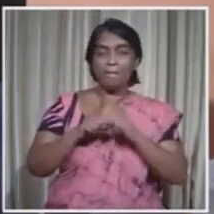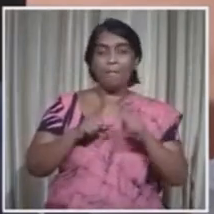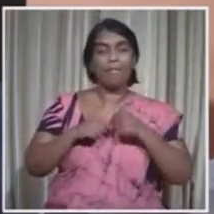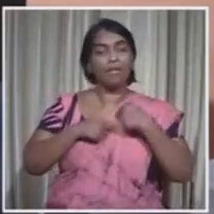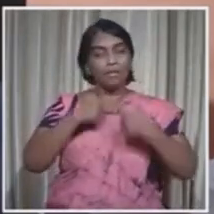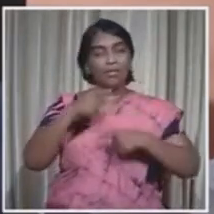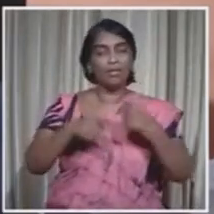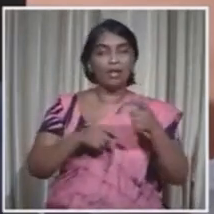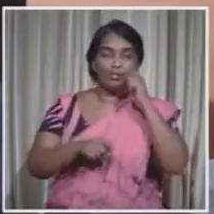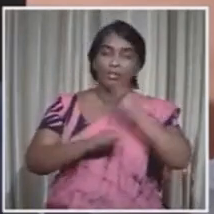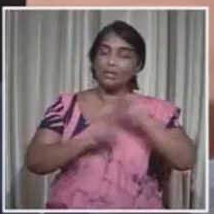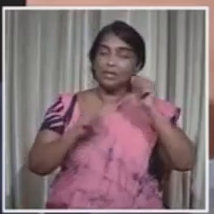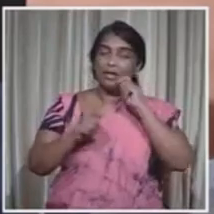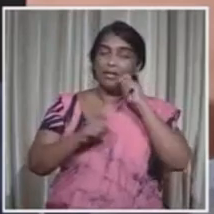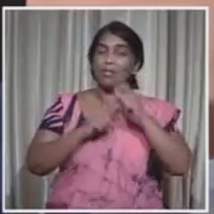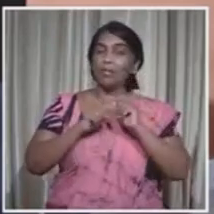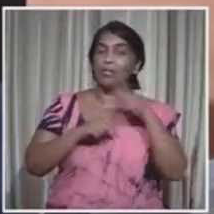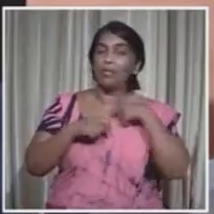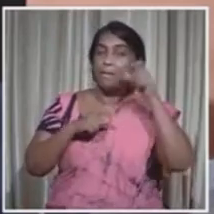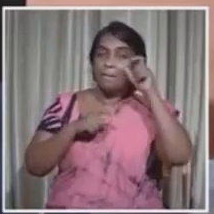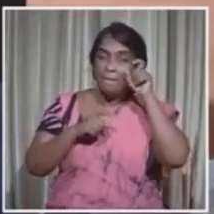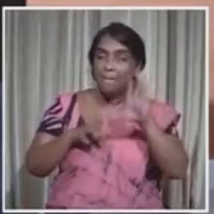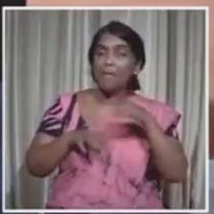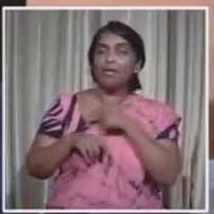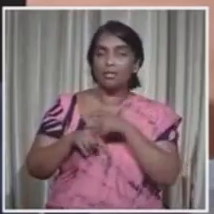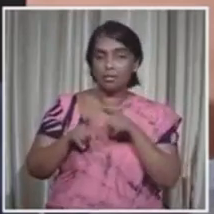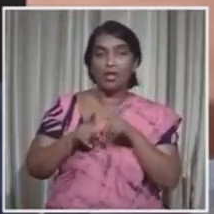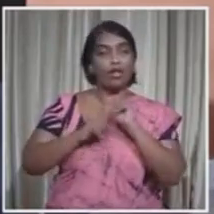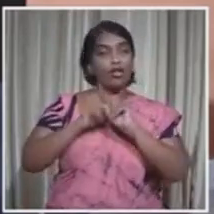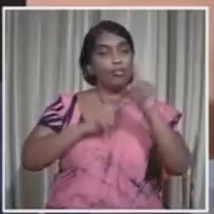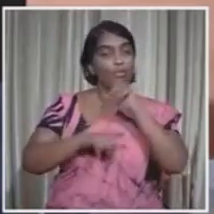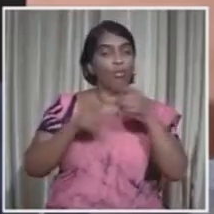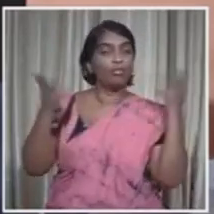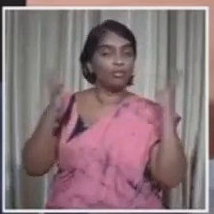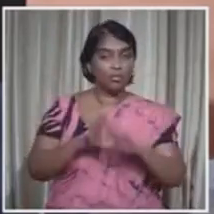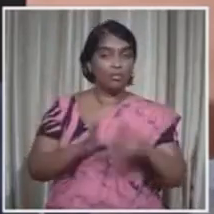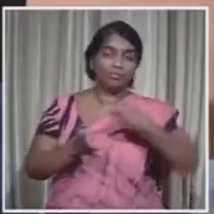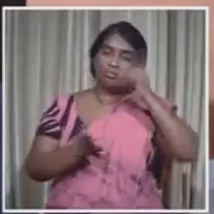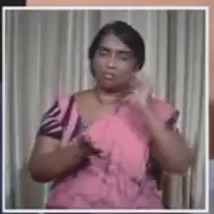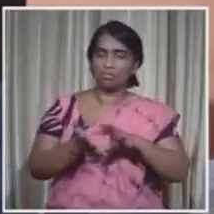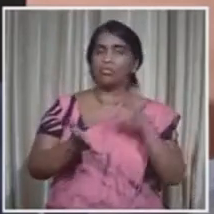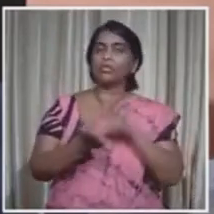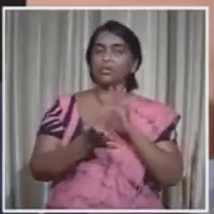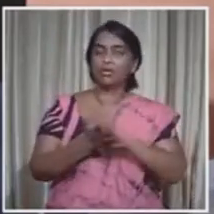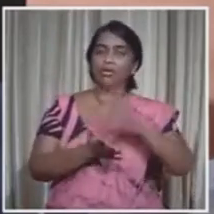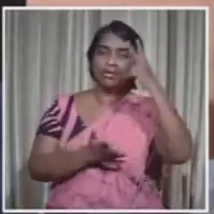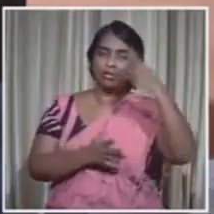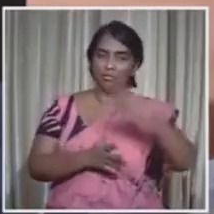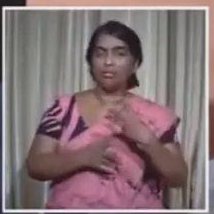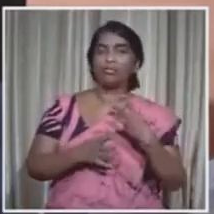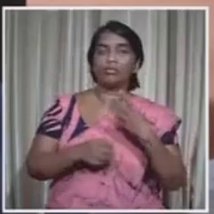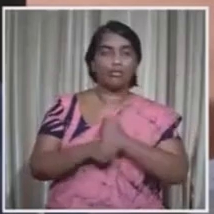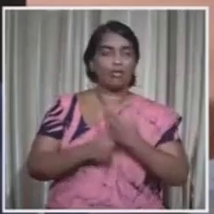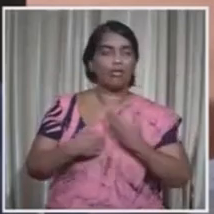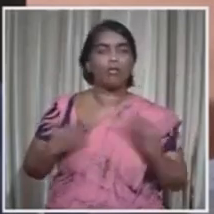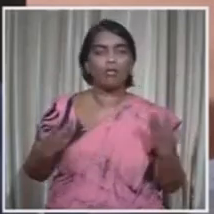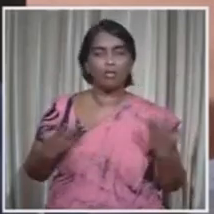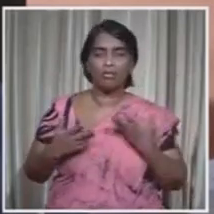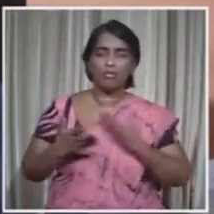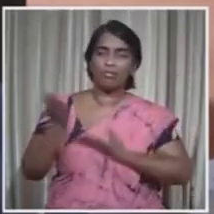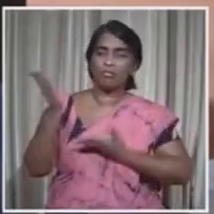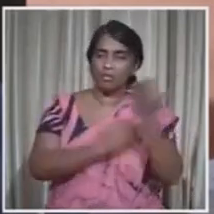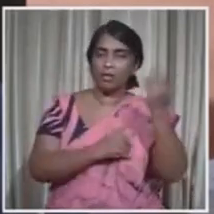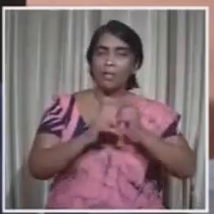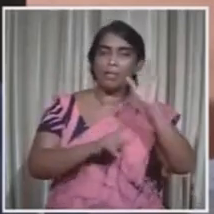මෙහෙම මිනිස්සු පාර්ලිමේන්තුව මේකද මිනිස්සු බලාපොරොත්තුෙන් හිටියේ පාර්ලිමේන්තුව ආපු ගමන් තීන්දුවක් ගනි, තුනෙන් දෙකක් නැහැ ආණ්ඩුවට නැහැ, මෝෂන් එකක් ගෙනයි,